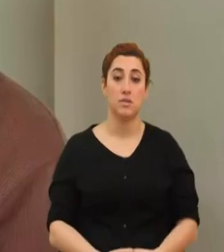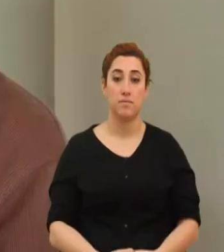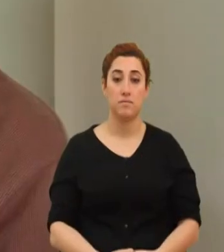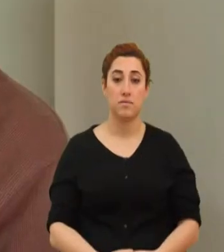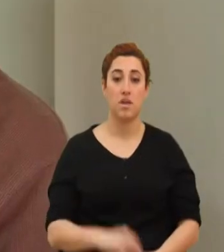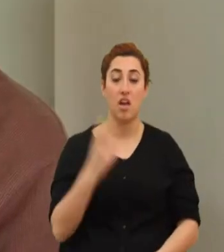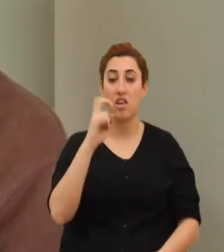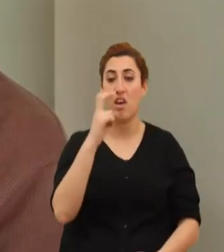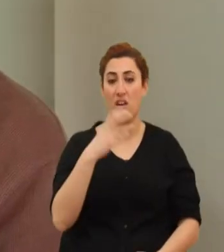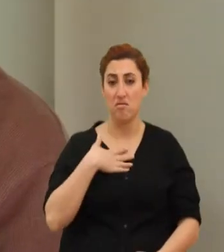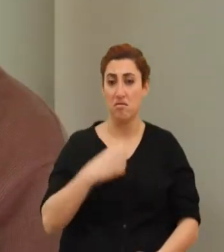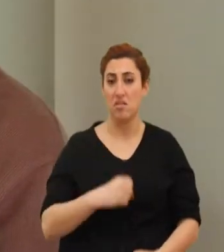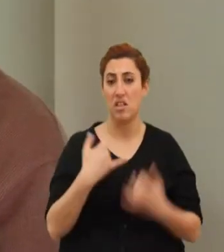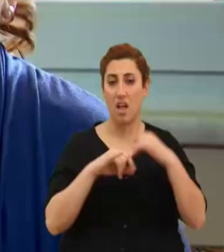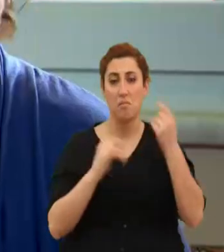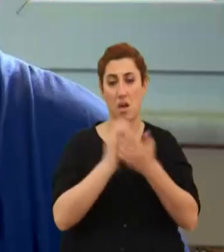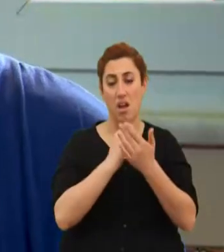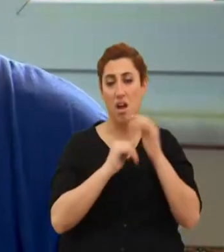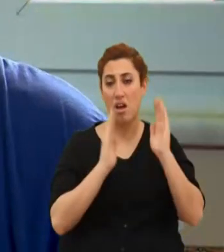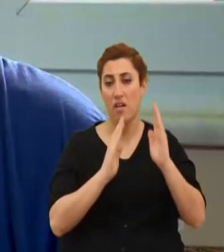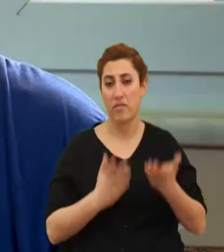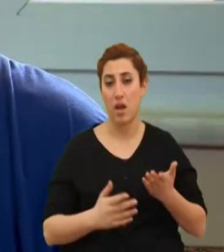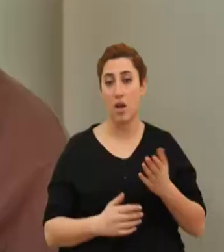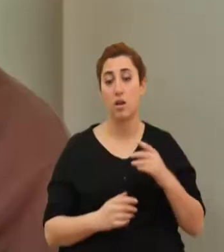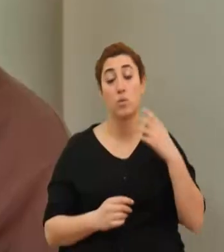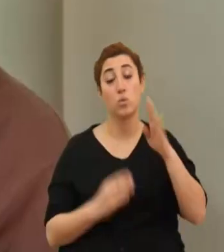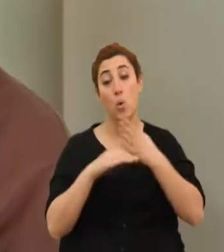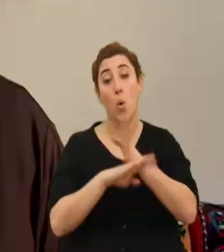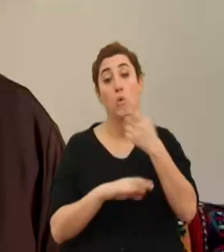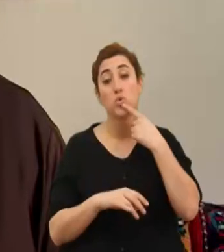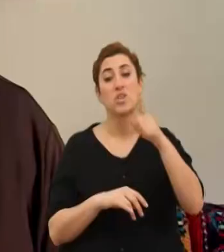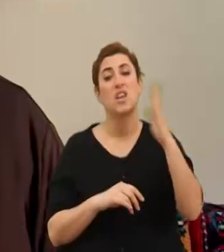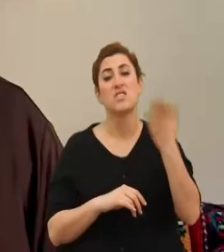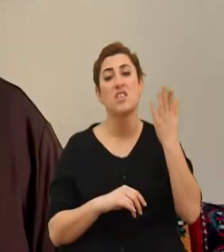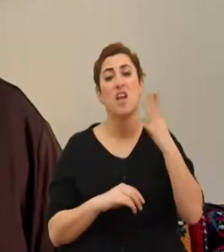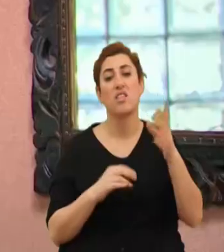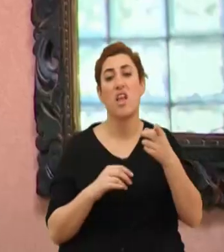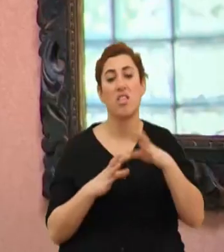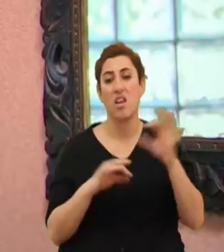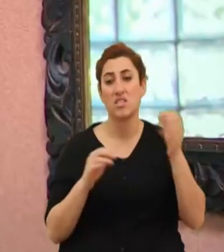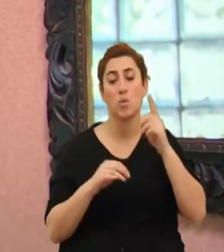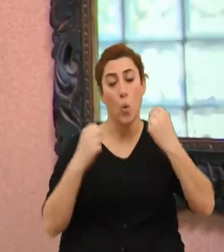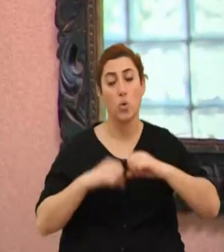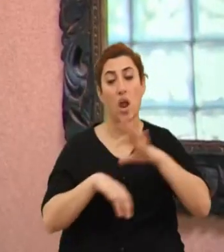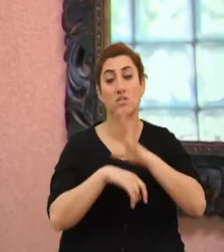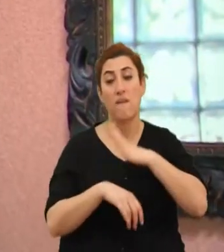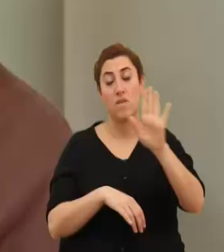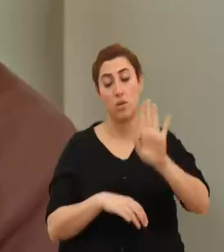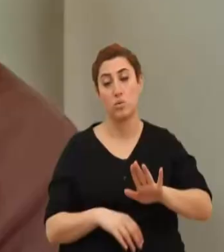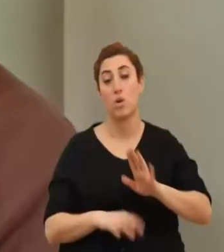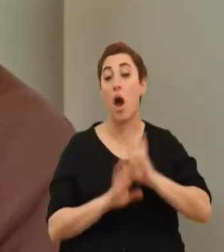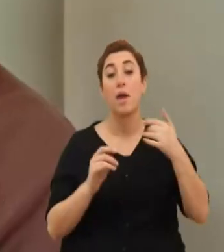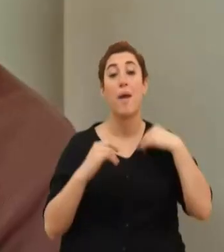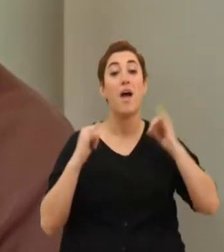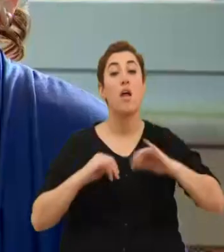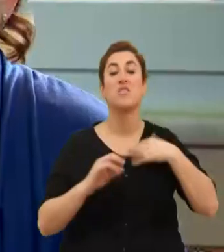Ya topu topu iki ay ya. Tatil parası çıkana kadar. Kankam doğru söylüyor. Sen zaten hazırsın Mahmut Bey. Otur, oturduğun yerde. Otur. Hayır,